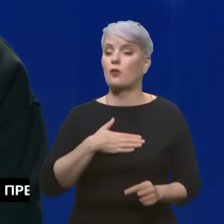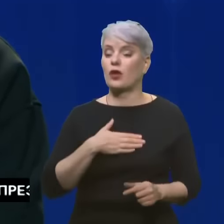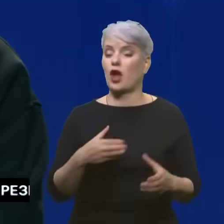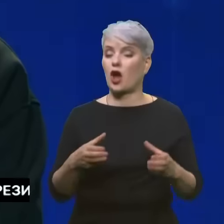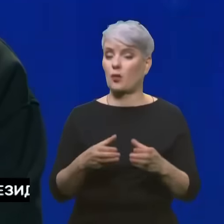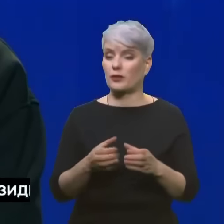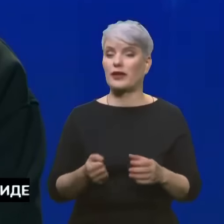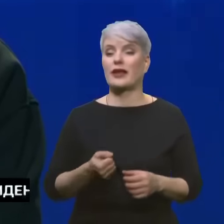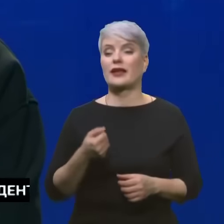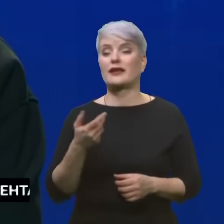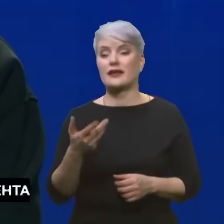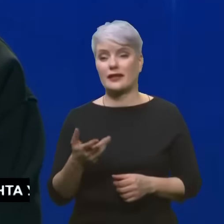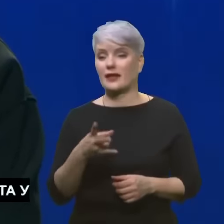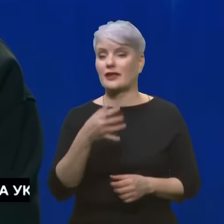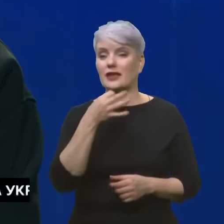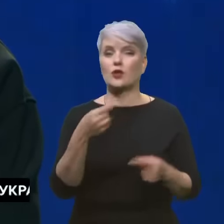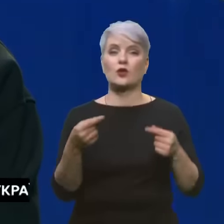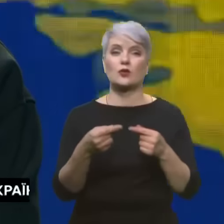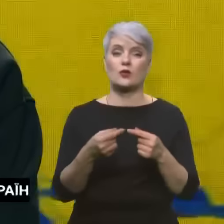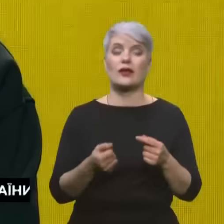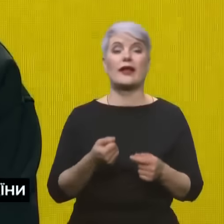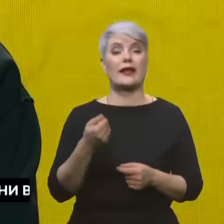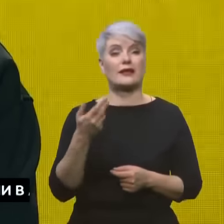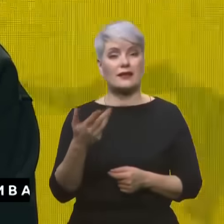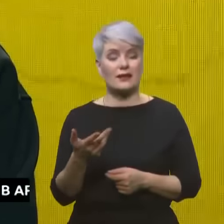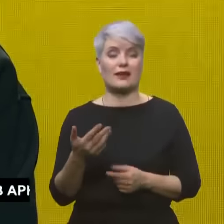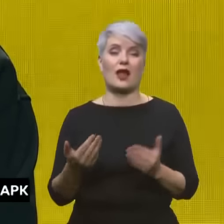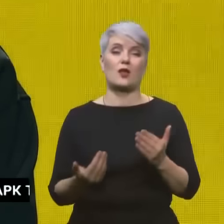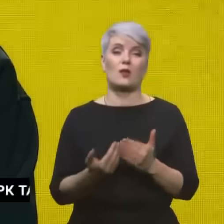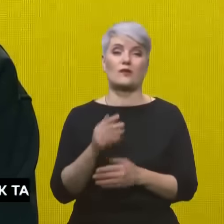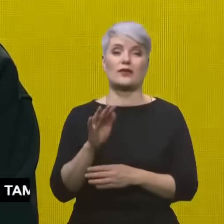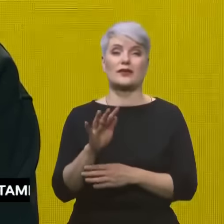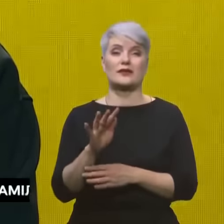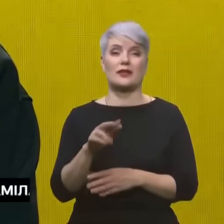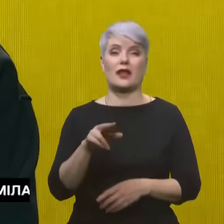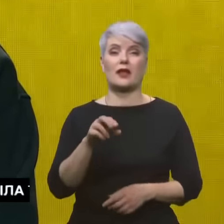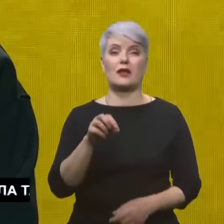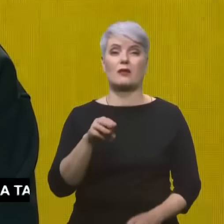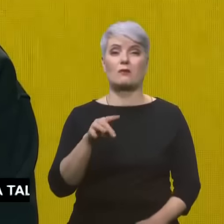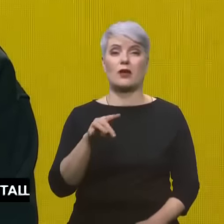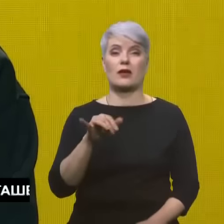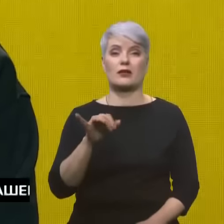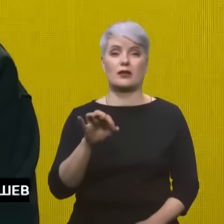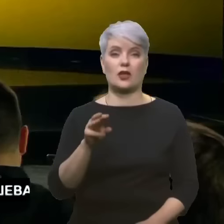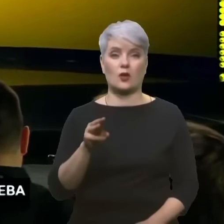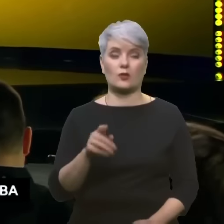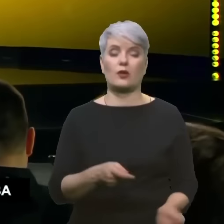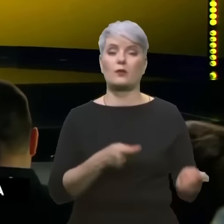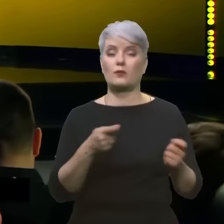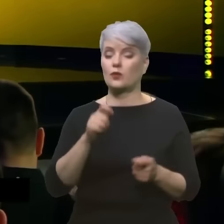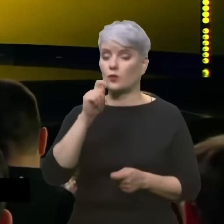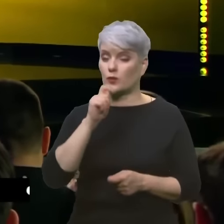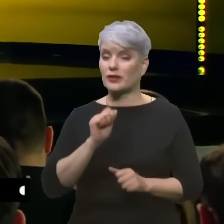Кілька, не буду казати кількість, кілька нових систем Patriot будуть в Україні захищати нашу державу